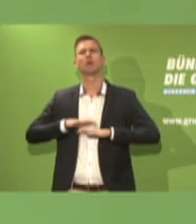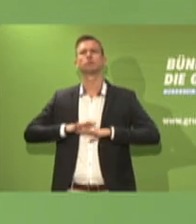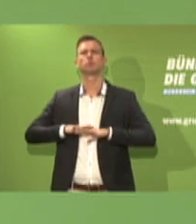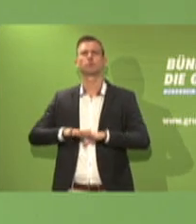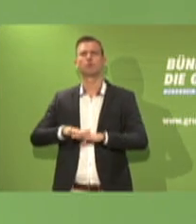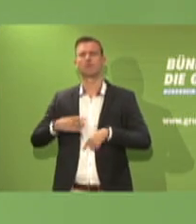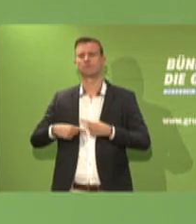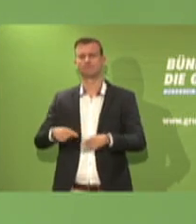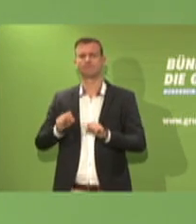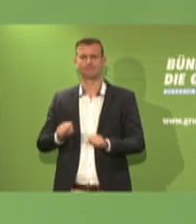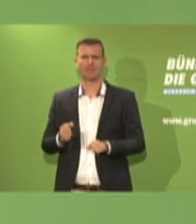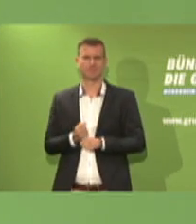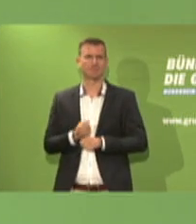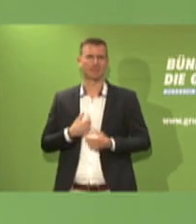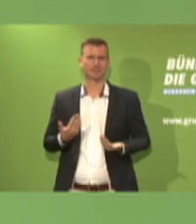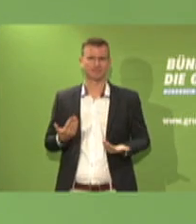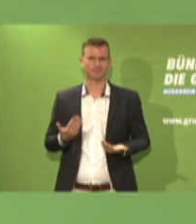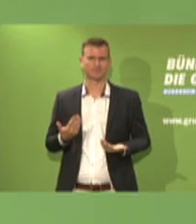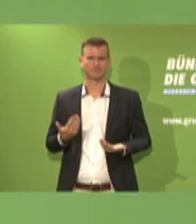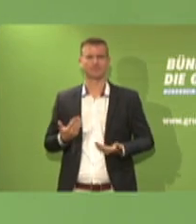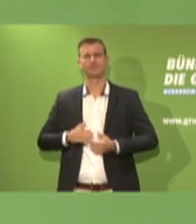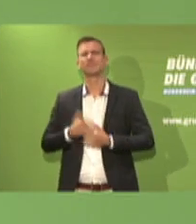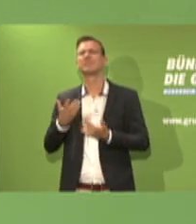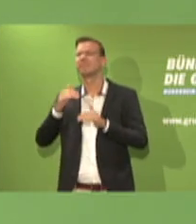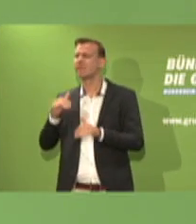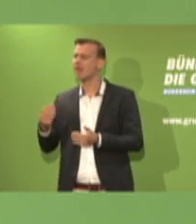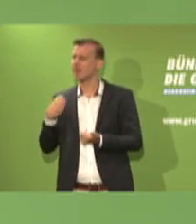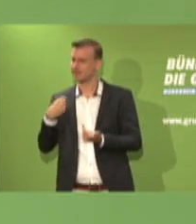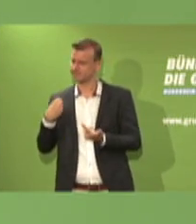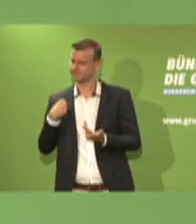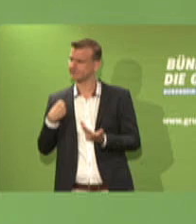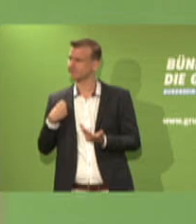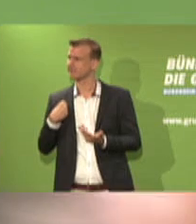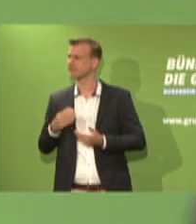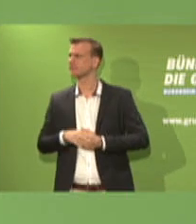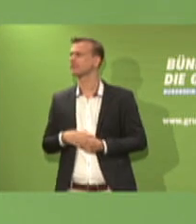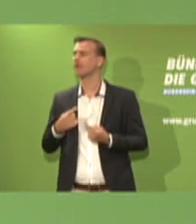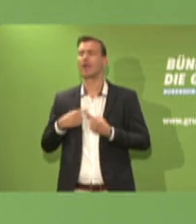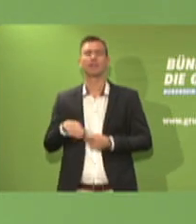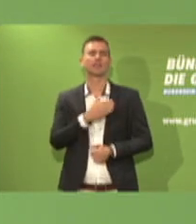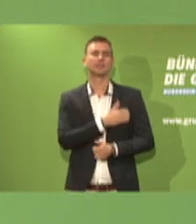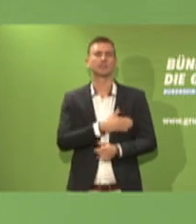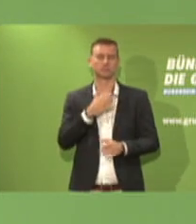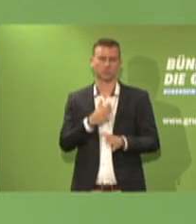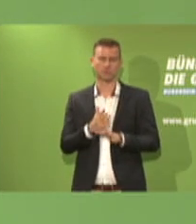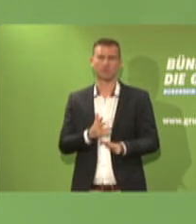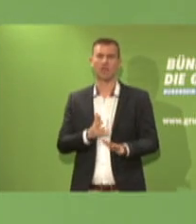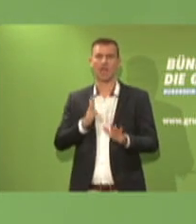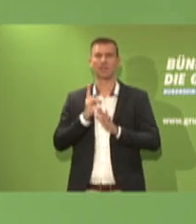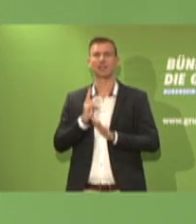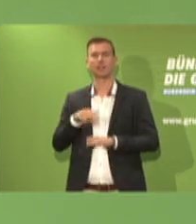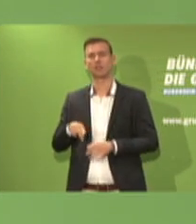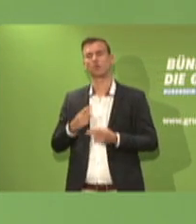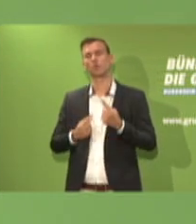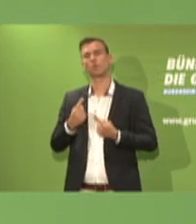Herangehen an die Fälle, die an uns herangetragen werden. Auf der anderen Seite bin ich seit 8 Jahren Mitglied bei den Grünen